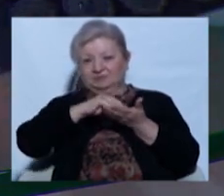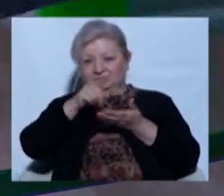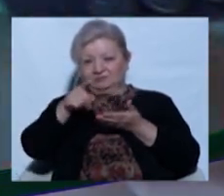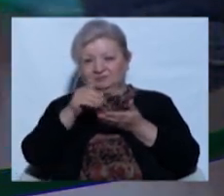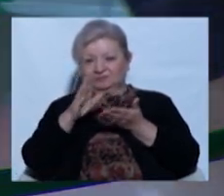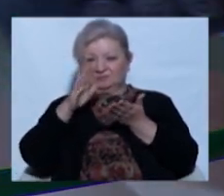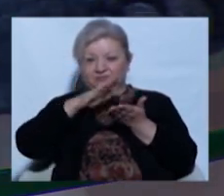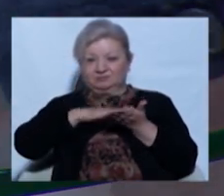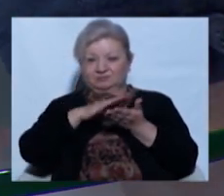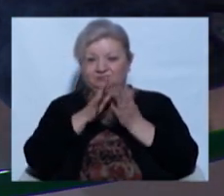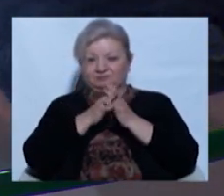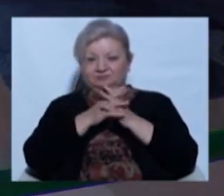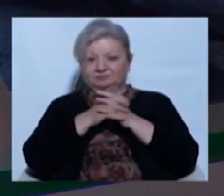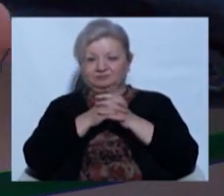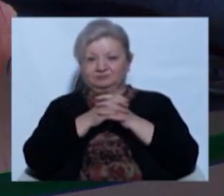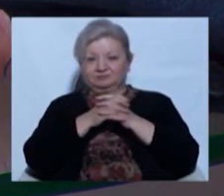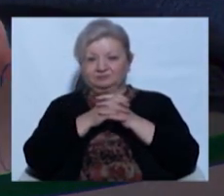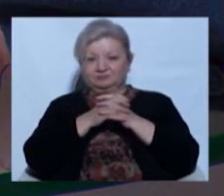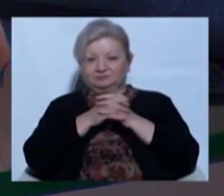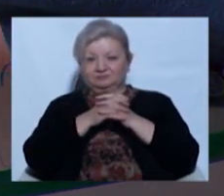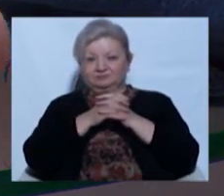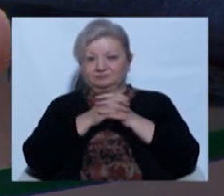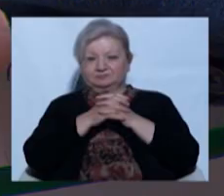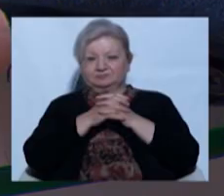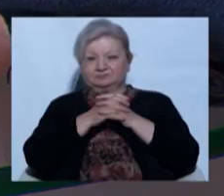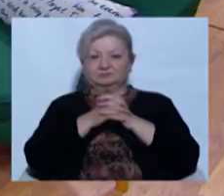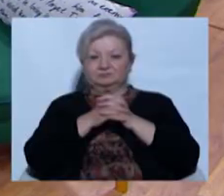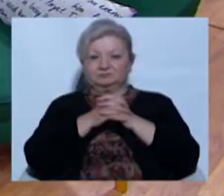აქ თქვენთან დასწრებით დავაკრავ.